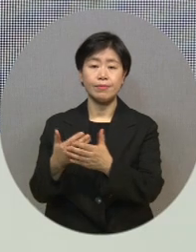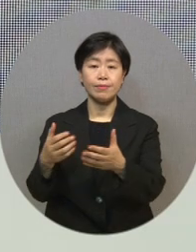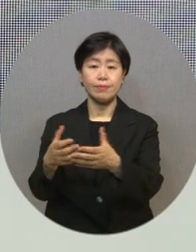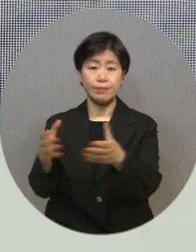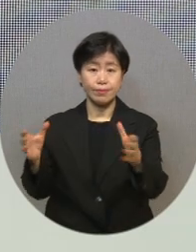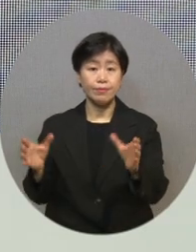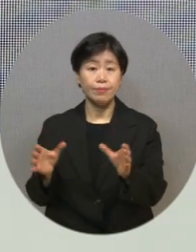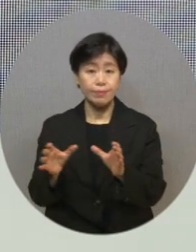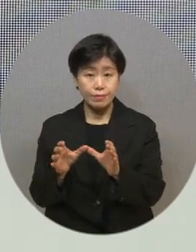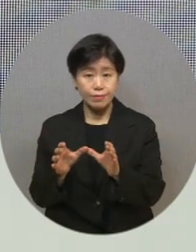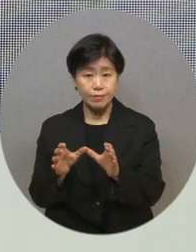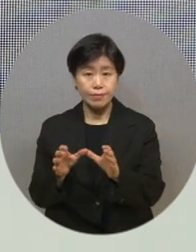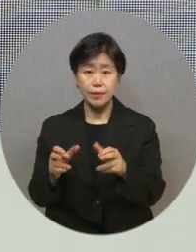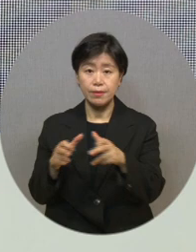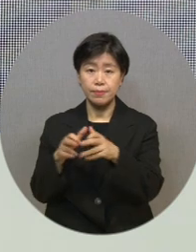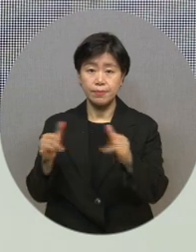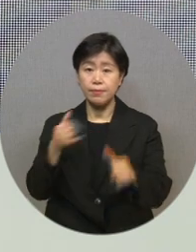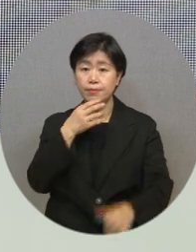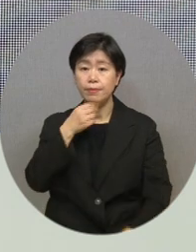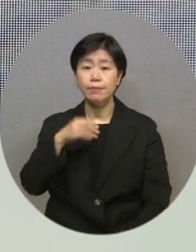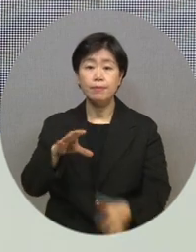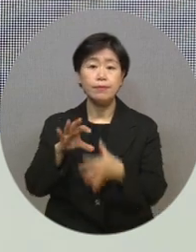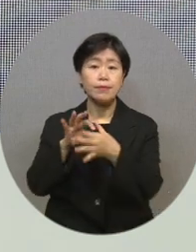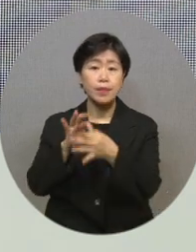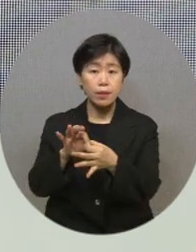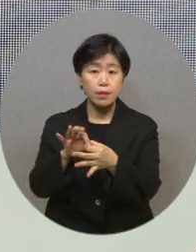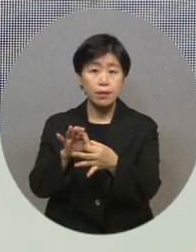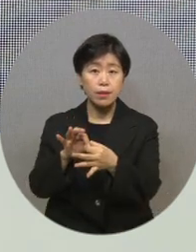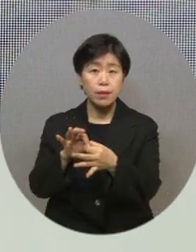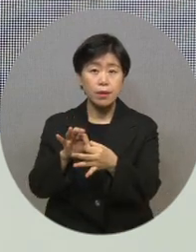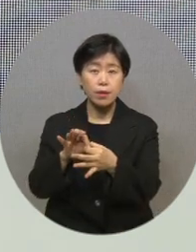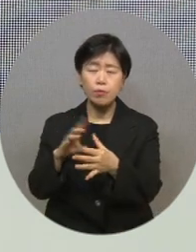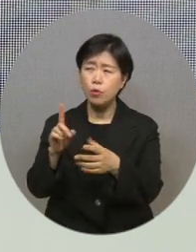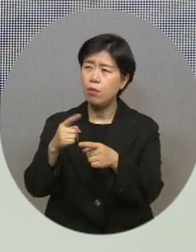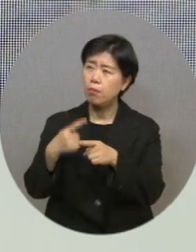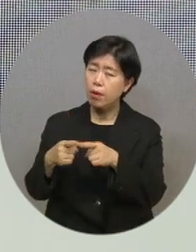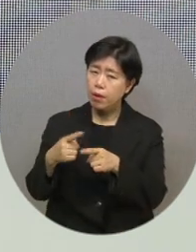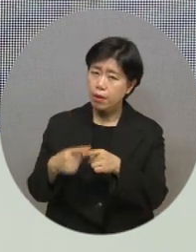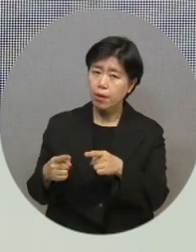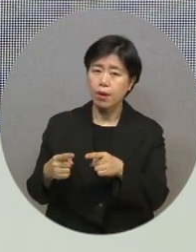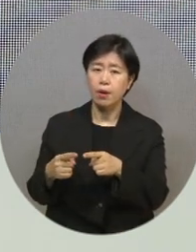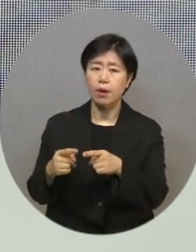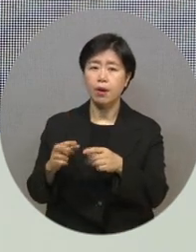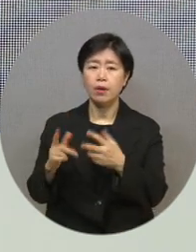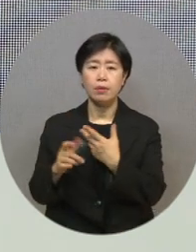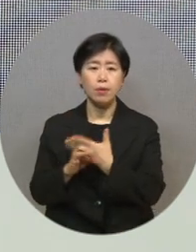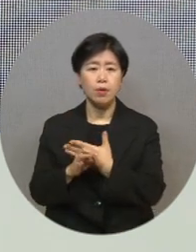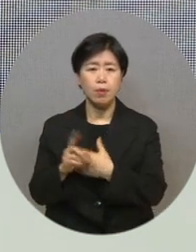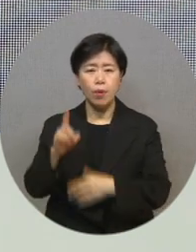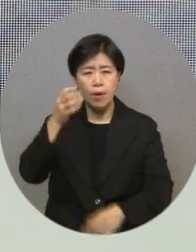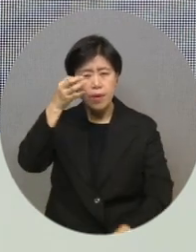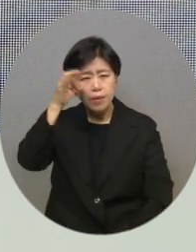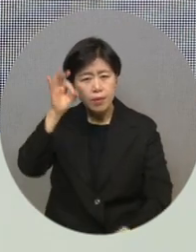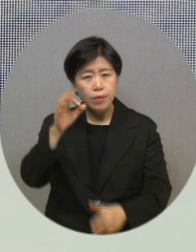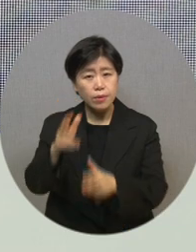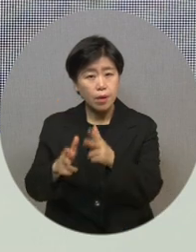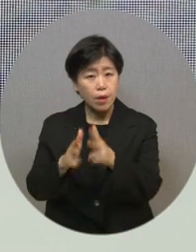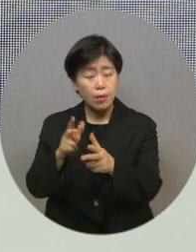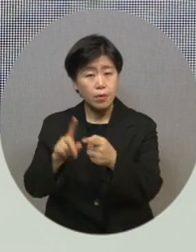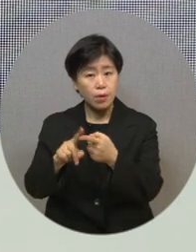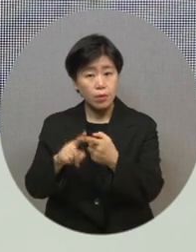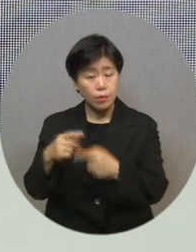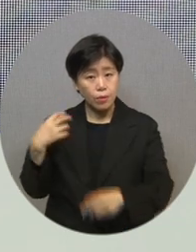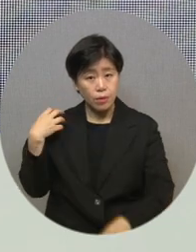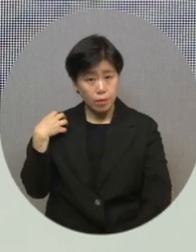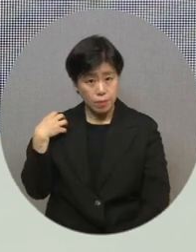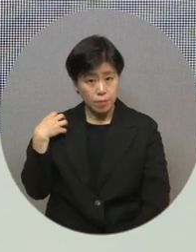개발원의 장애인 복지 관련해서 무슨 평가라 그가 인정 사업이라 그가 이런 것도